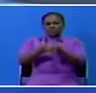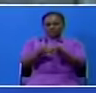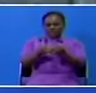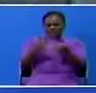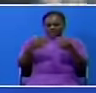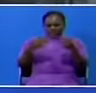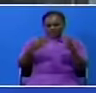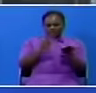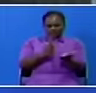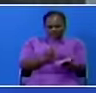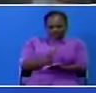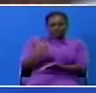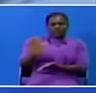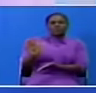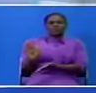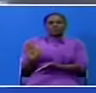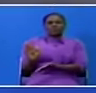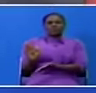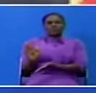wapangaji.